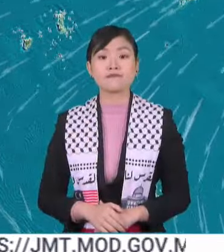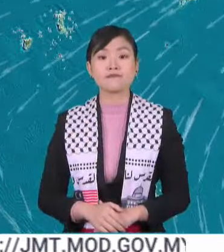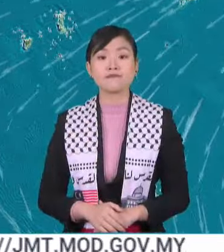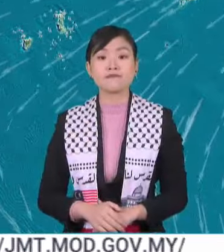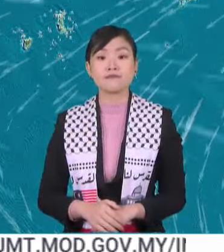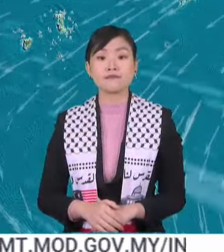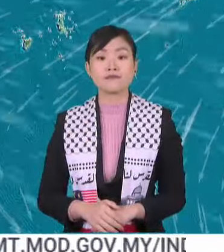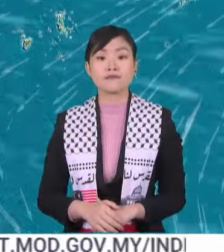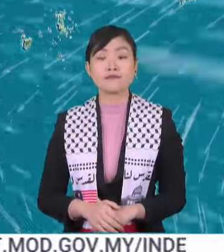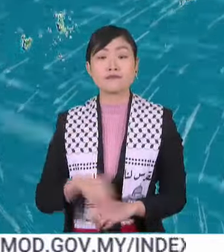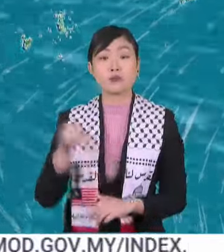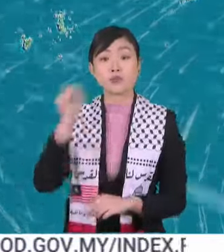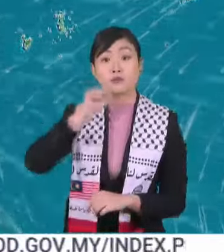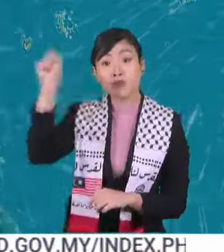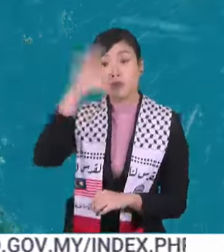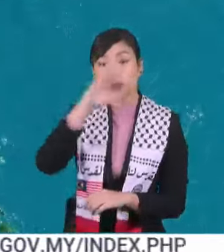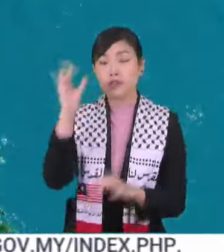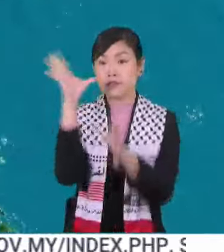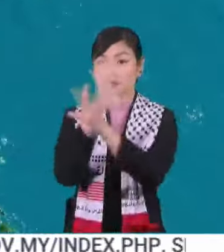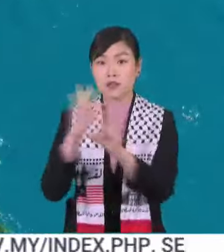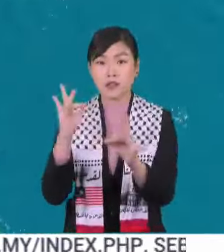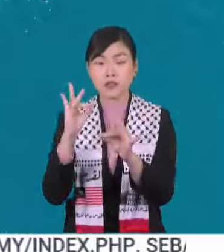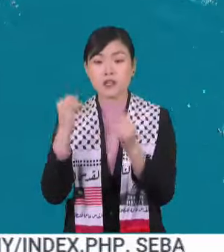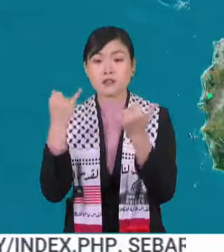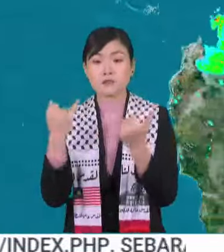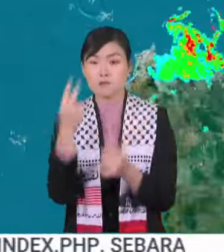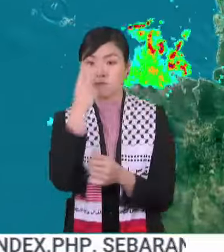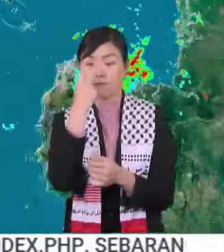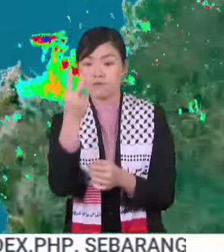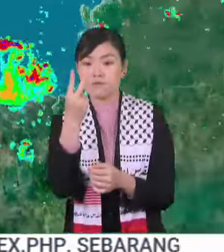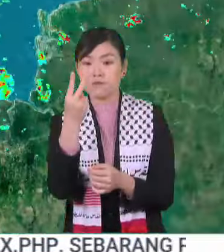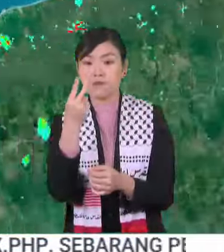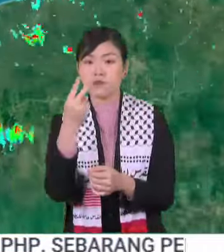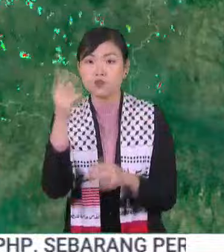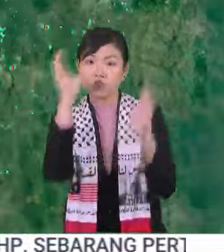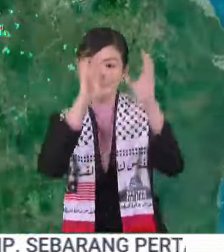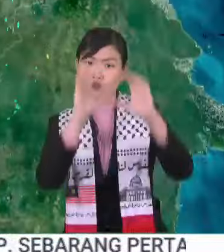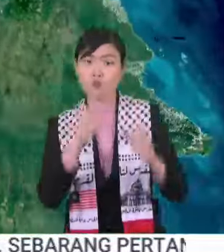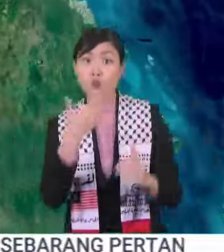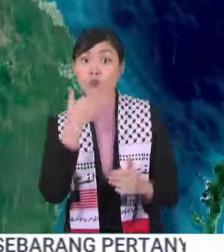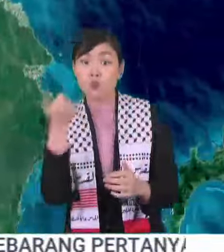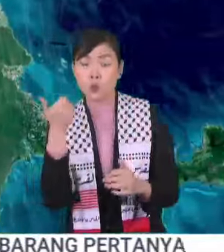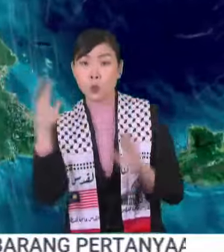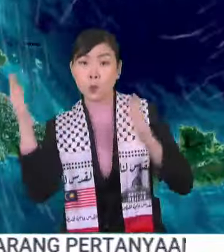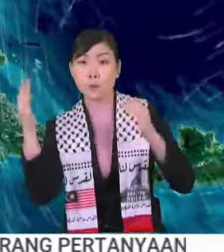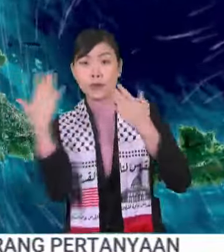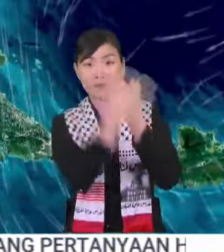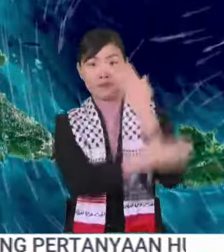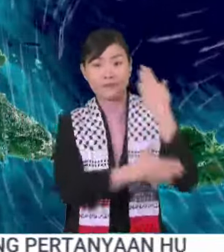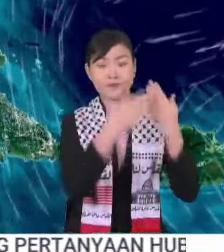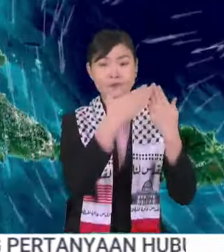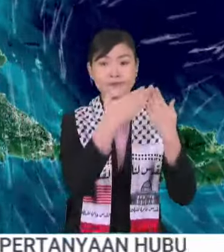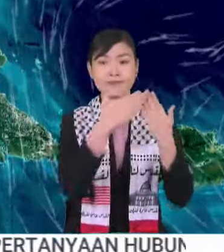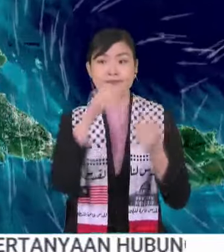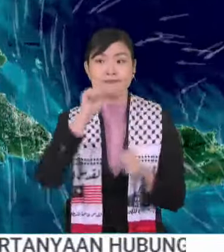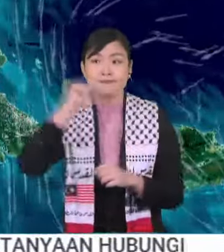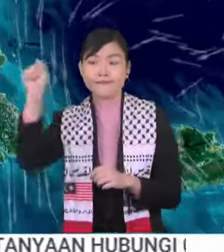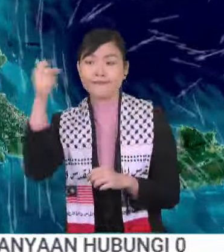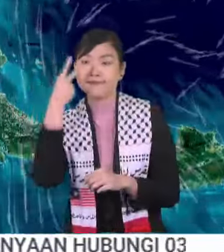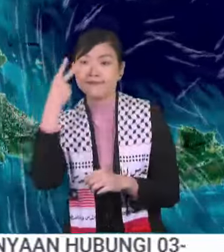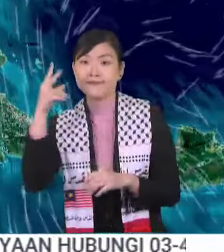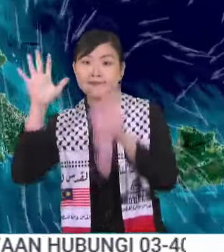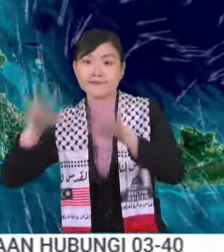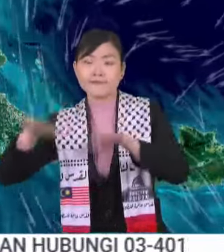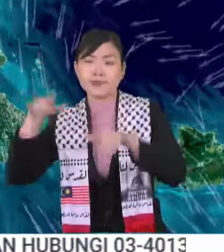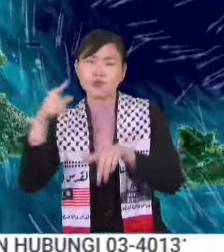ceritanya di Sabah dan Sarawak di sini dapat Lihat kadaan cuaca yang agak baik berbanding semenanjung Malaysia keadaan Sabah hanya dilihat